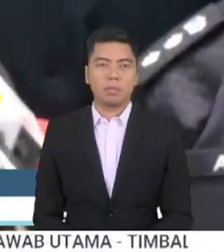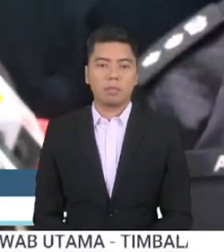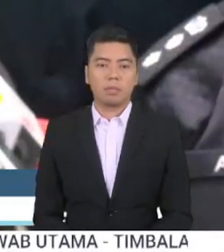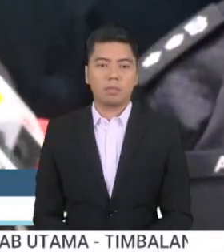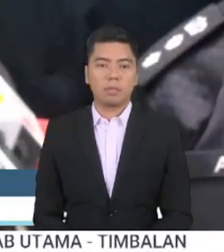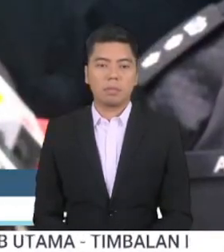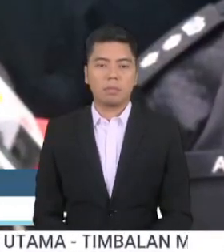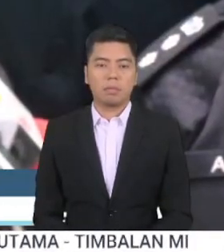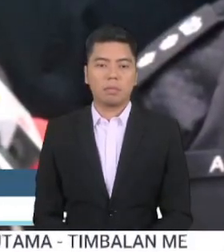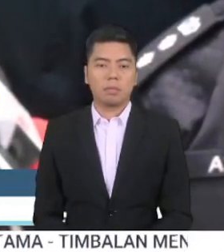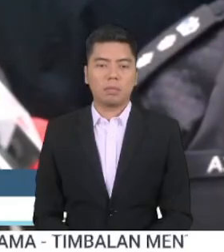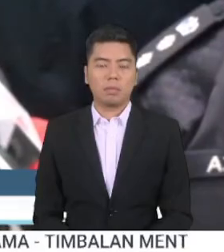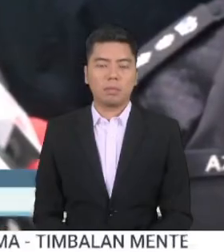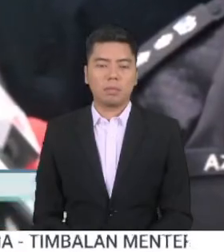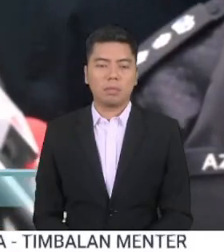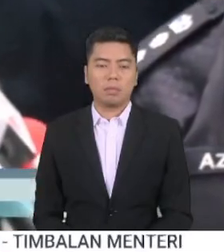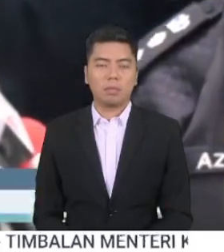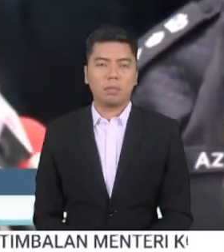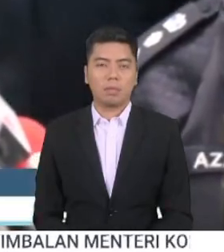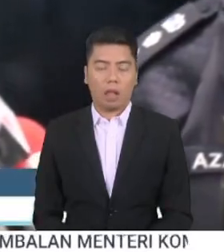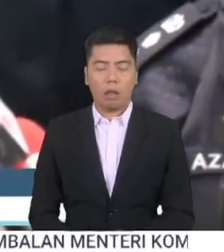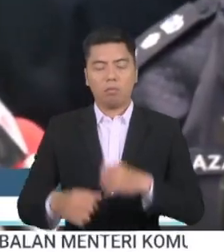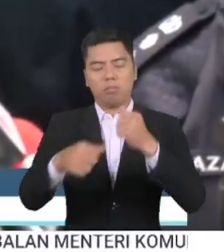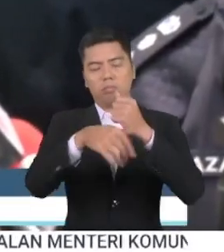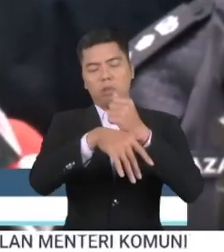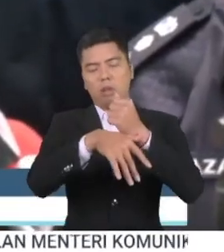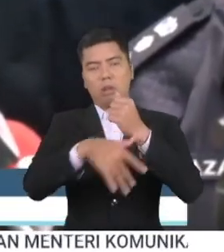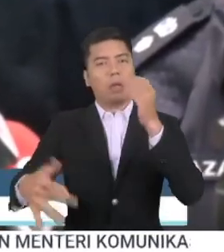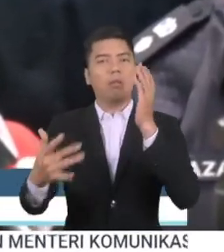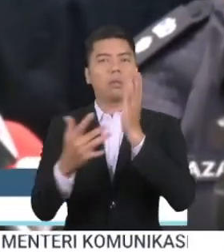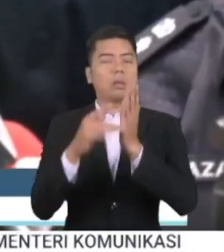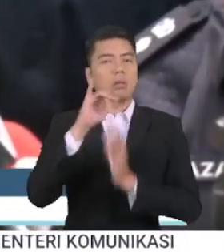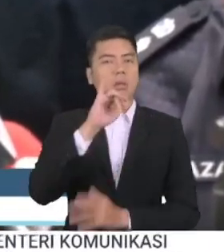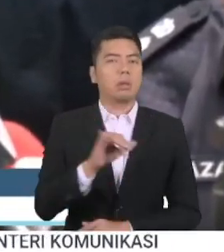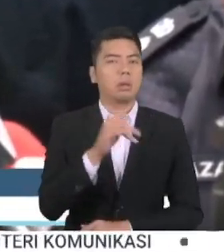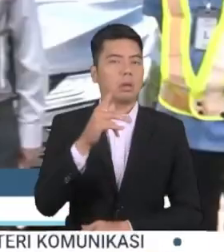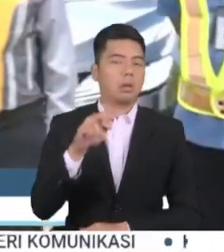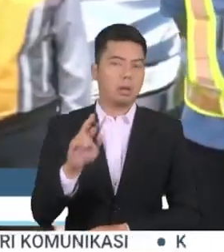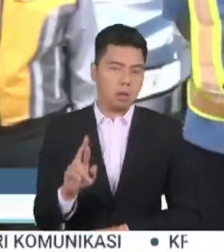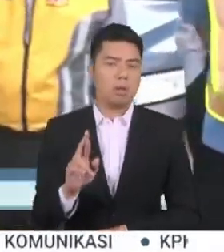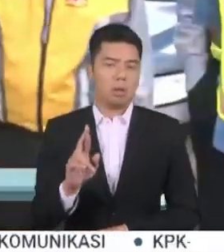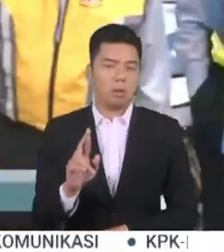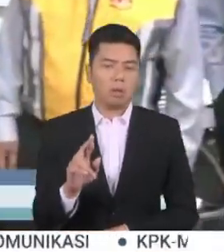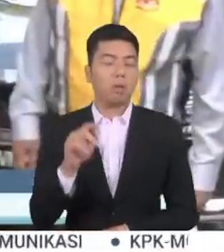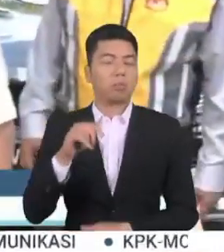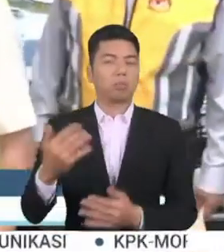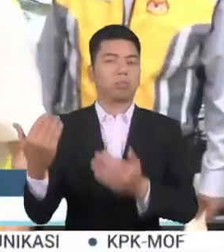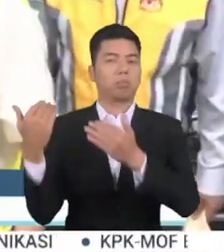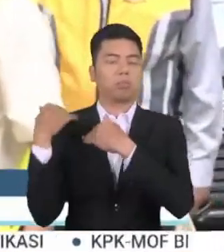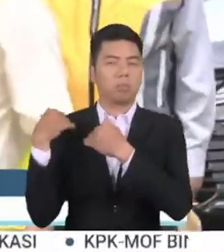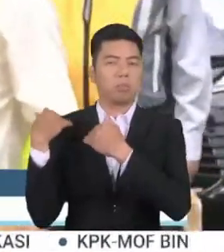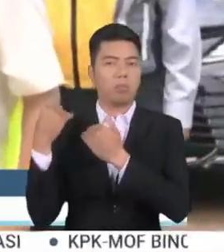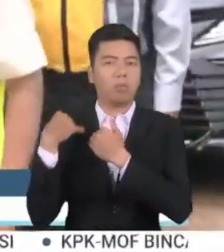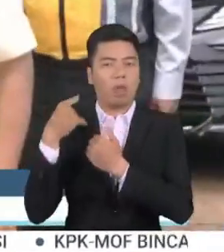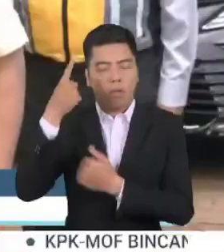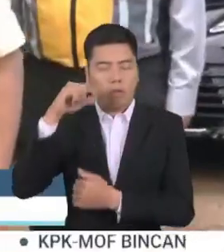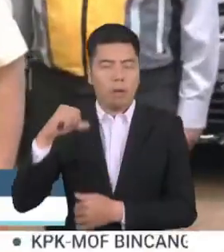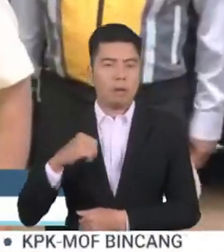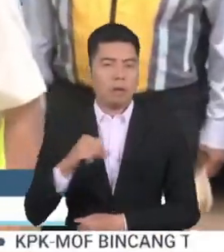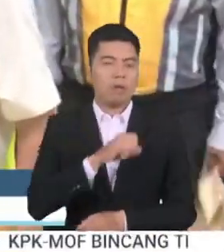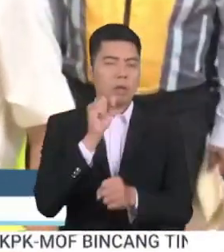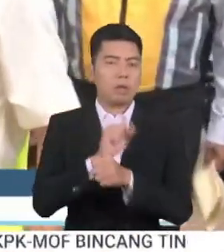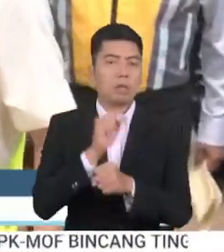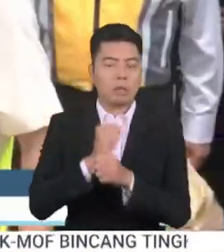Ini bahawa Cawangan Kejuruteraan Cerun JKR adalah pengerusi jawatankuasa